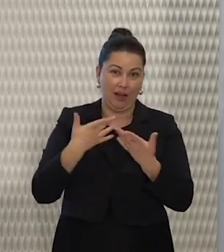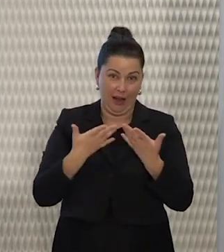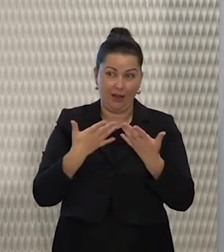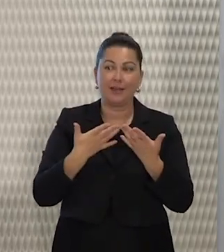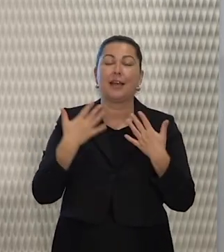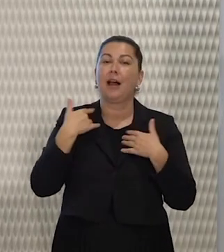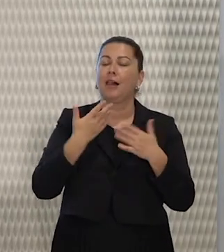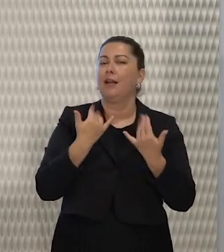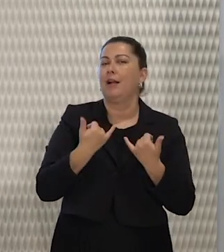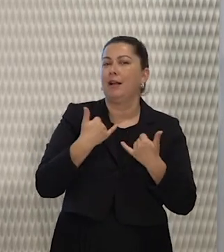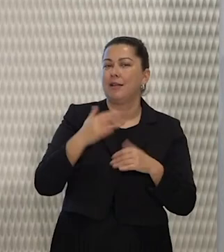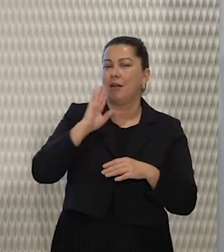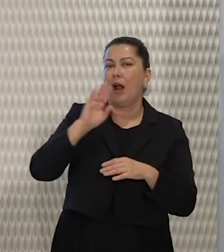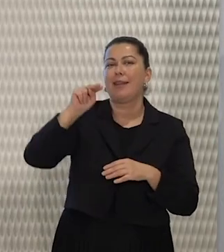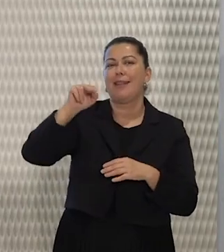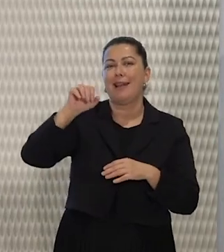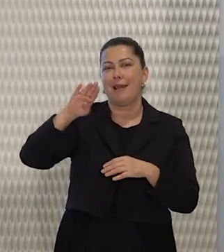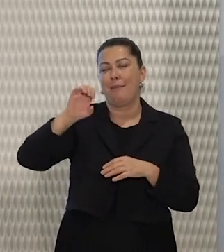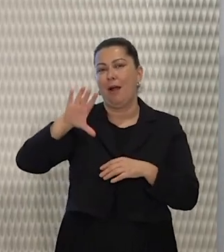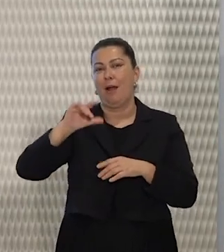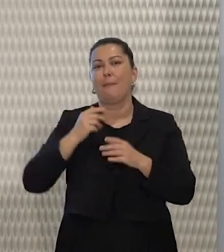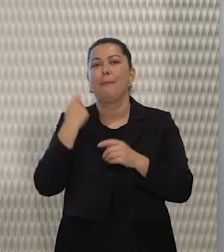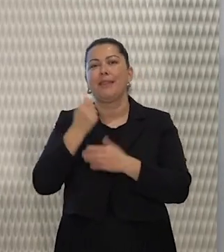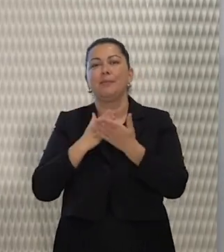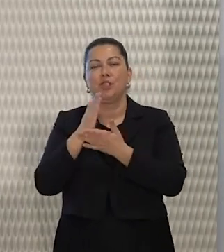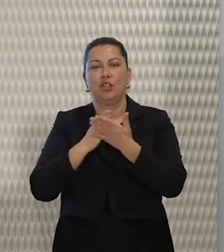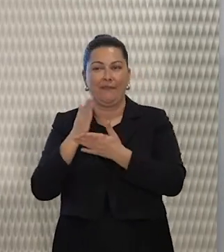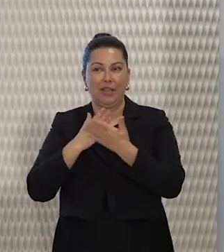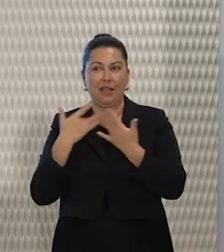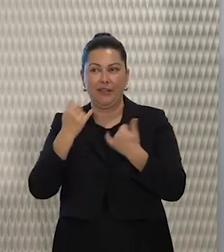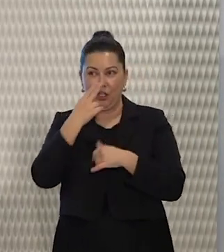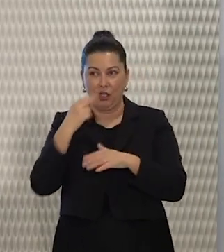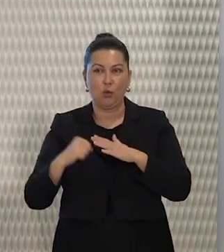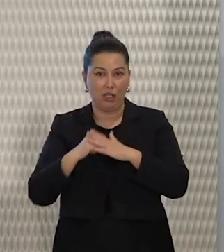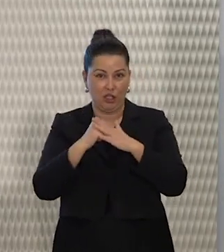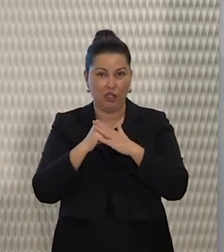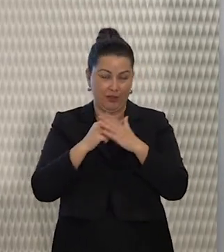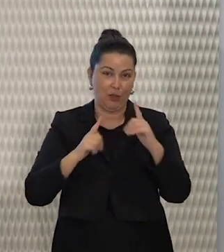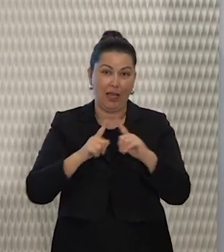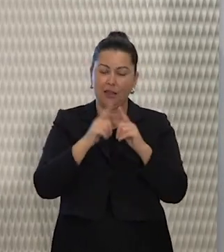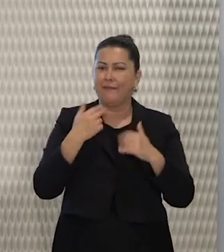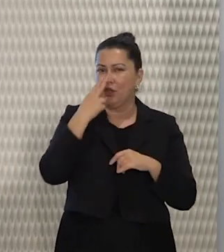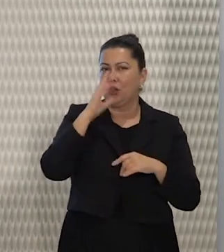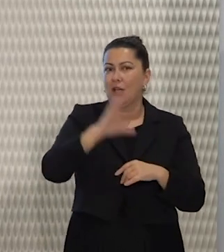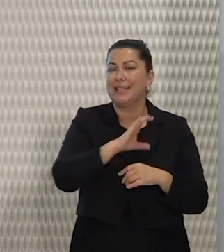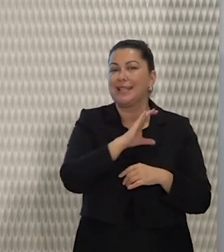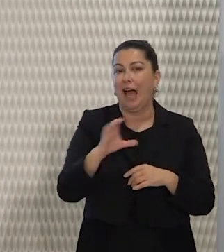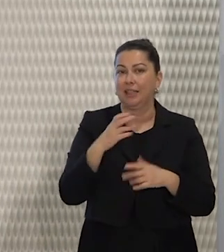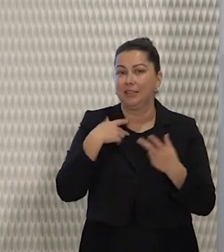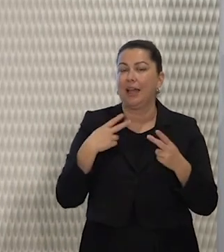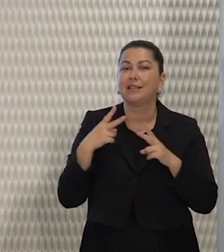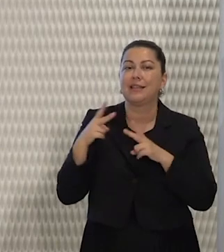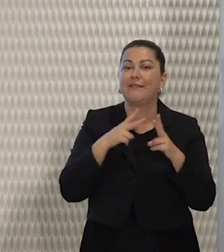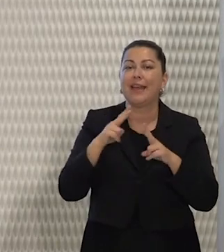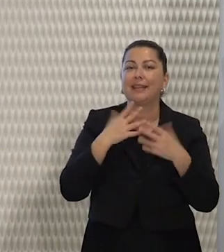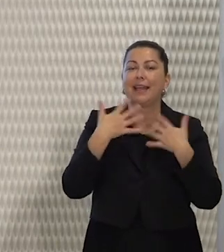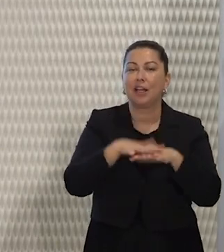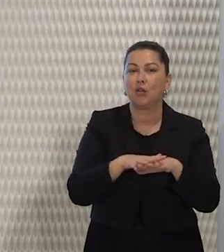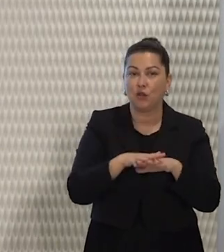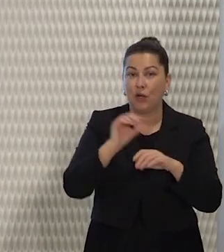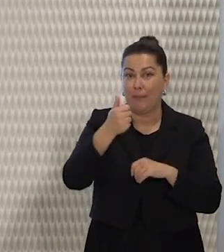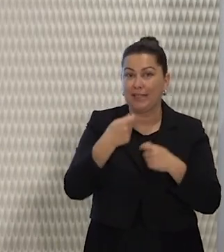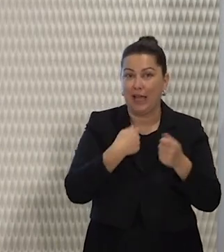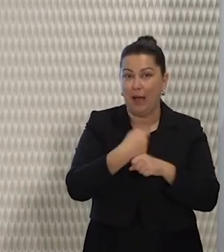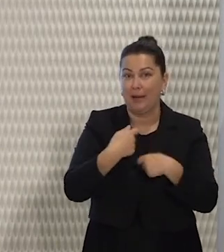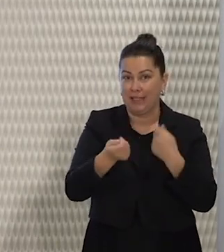gehört, was das NEBA-Betriebsservice für Unterstützungsleistungen hat. Wie kann denn die Caritas den Weg der Inklusion in den ersten Arbeitsmarkt unterstützen?